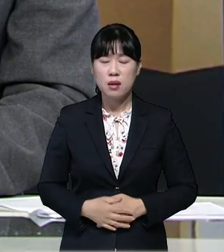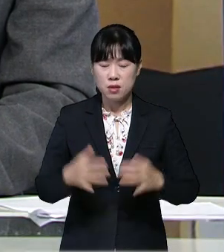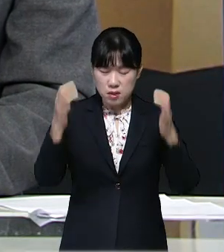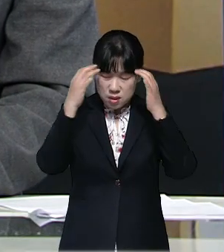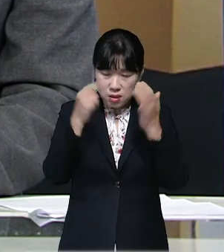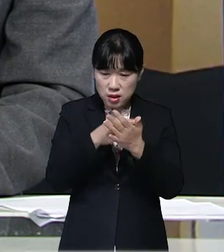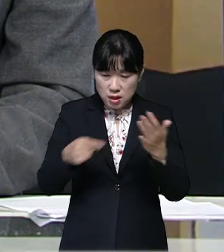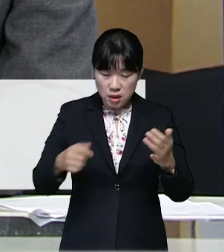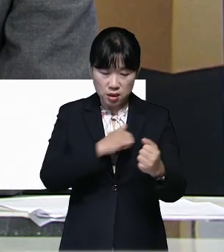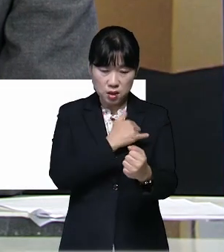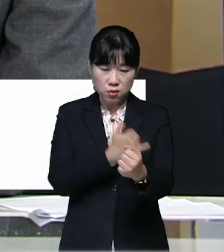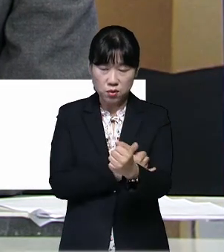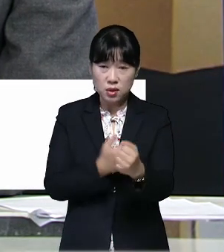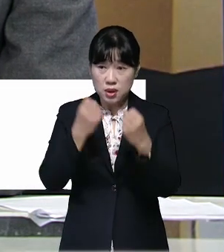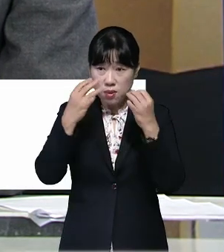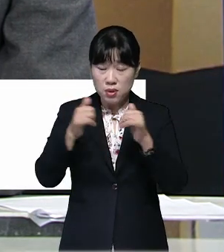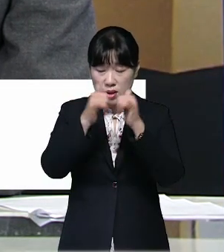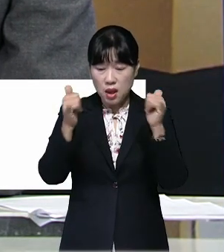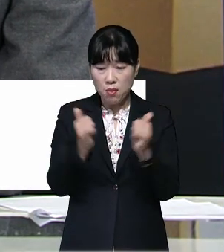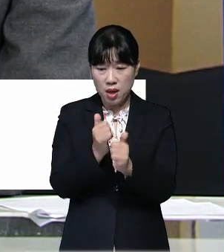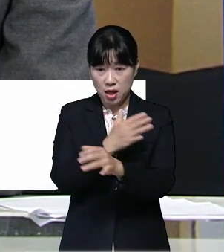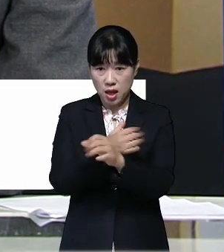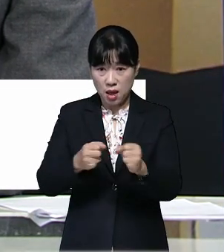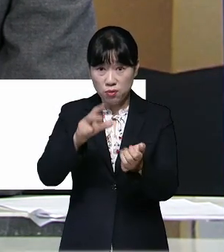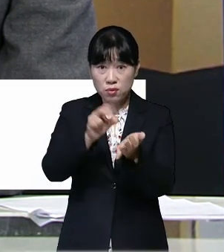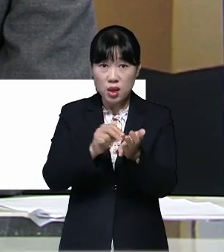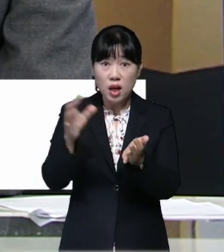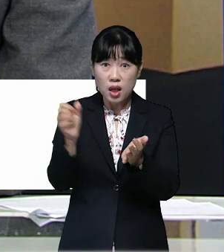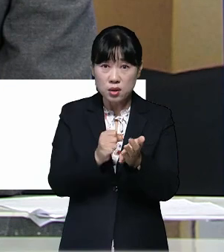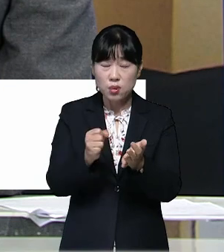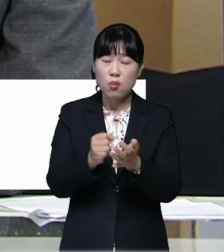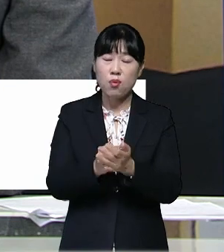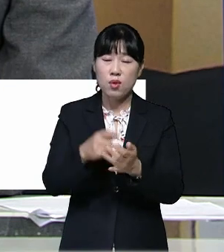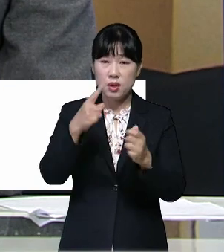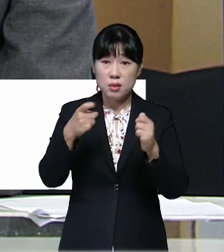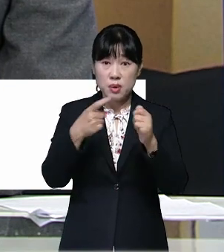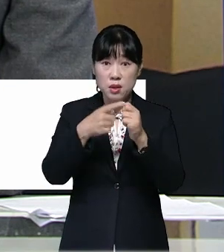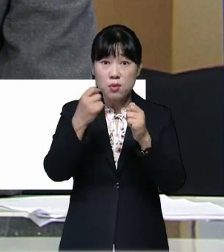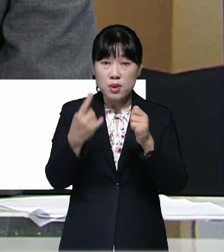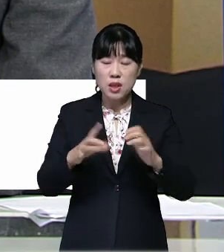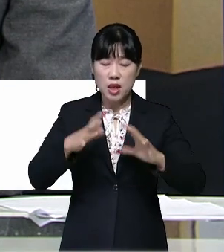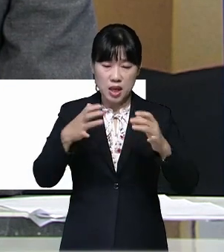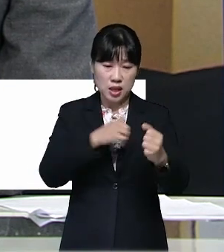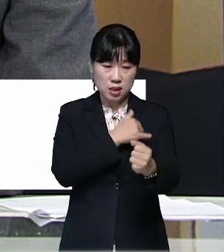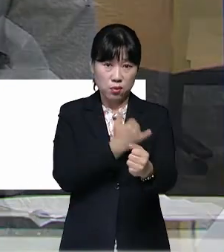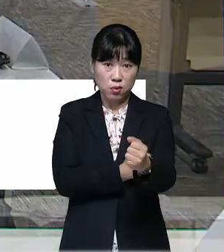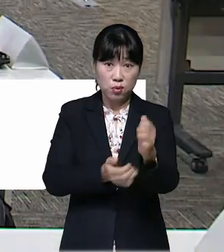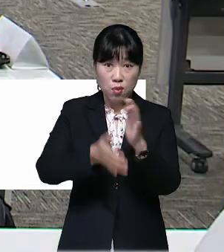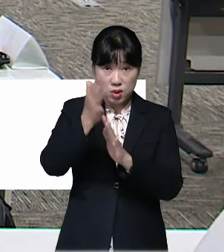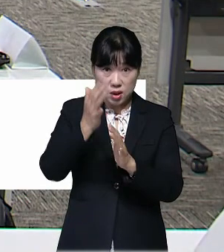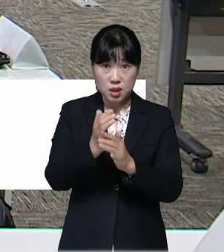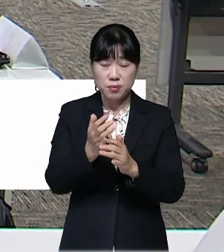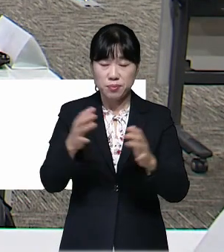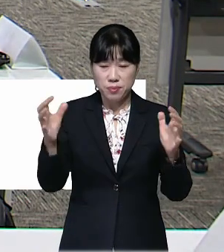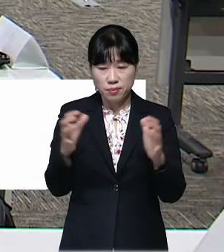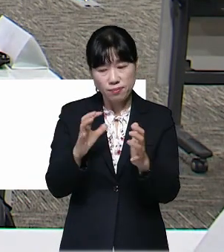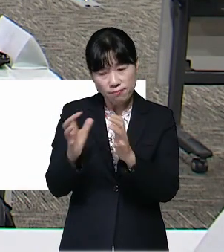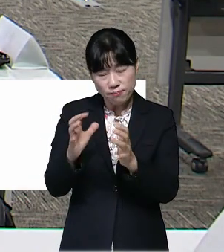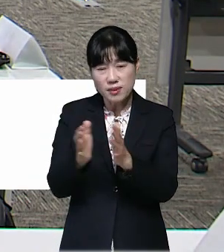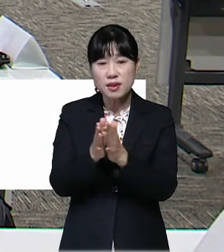재난과 인권, 새로운 사회계약을 주제로 제11회 세계인권도시 포럼이 광주에서 개막했습니다.